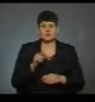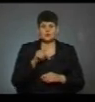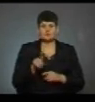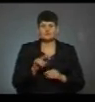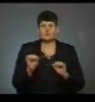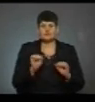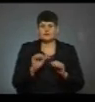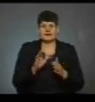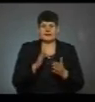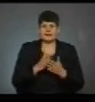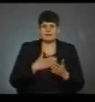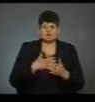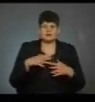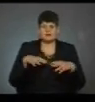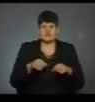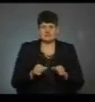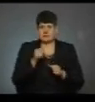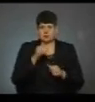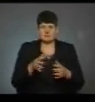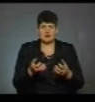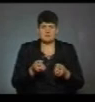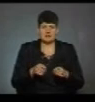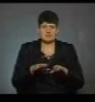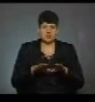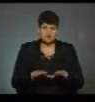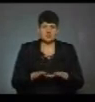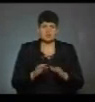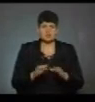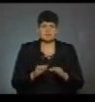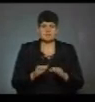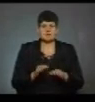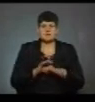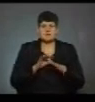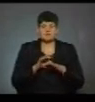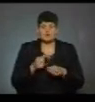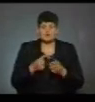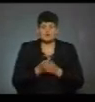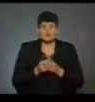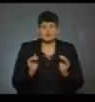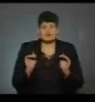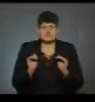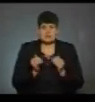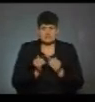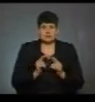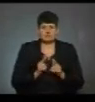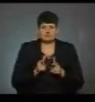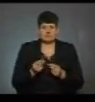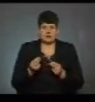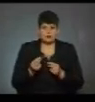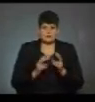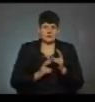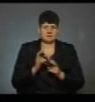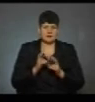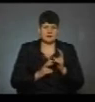не є нашим власником, він не уповноважений приймати рішення, які приносять до зниження поступлення коштів на